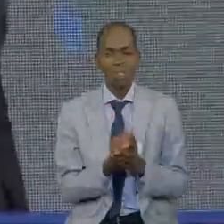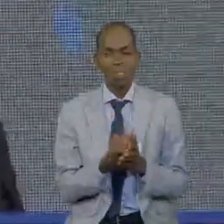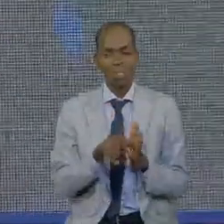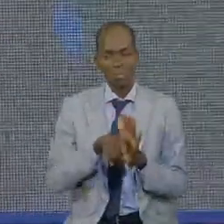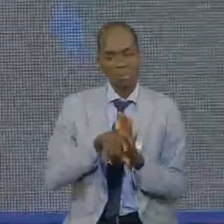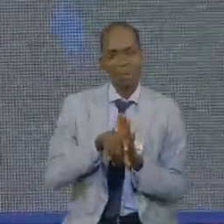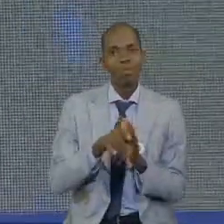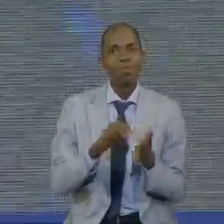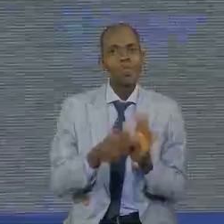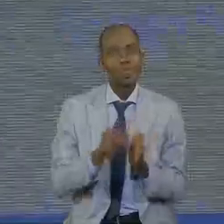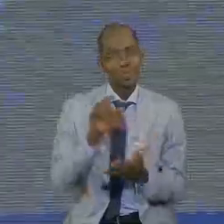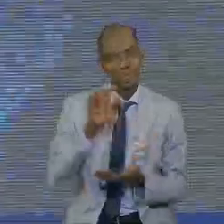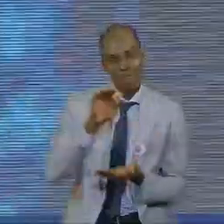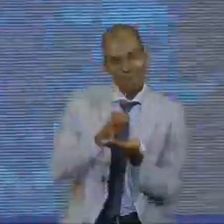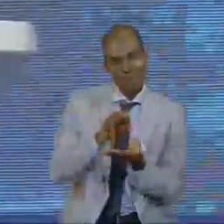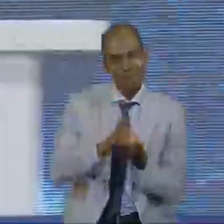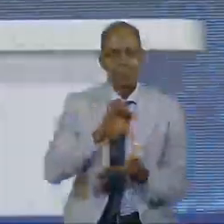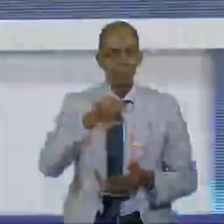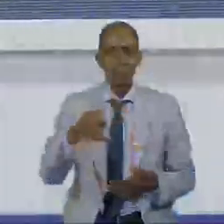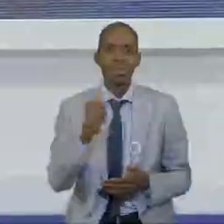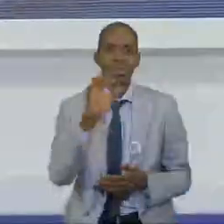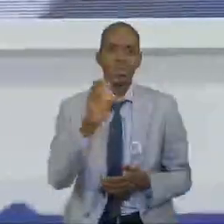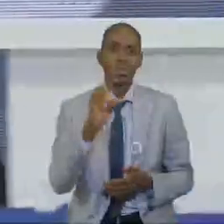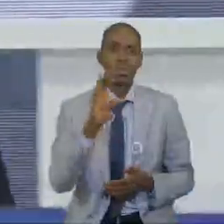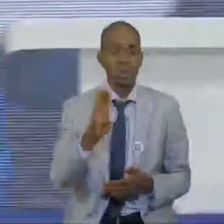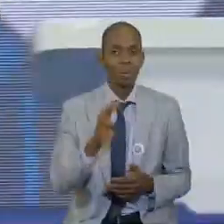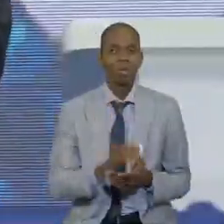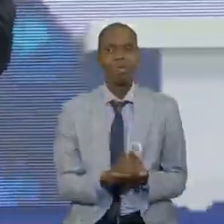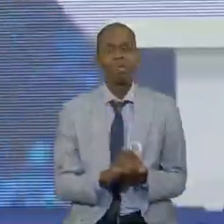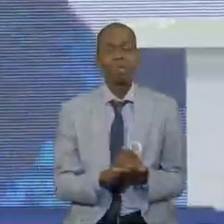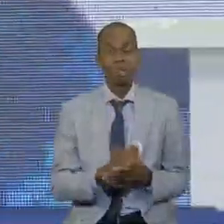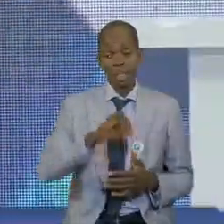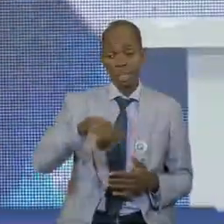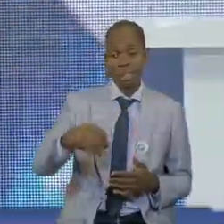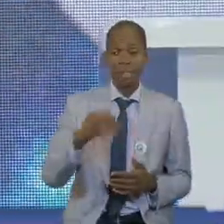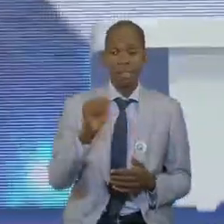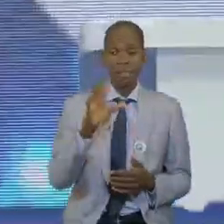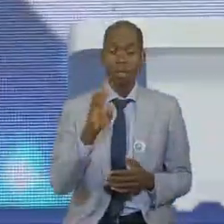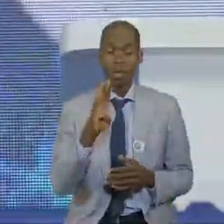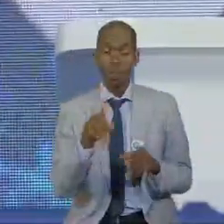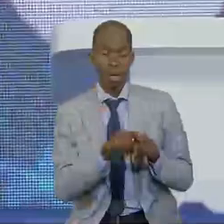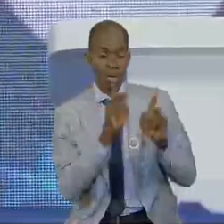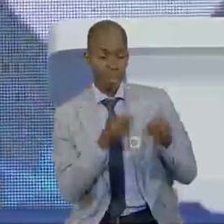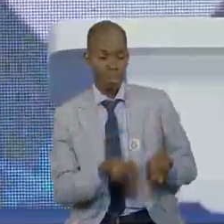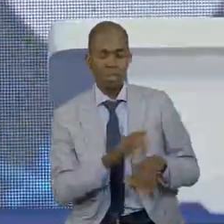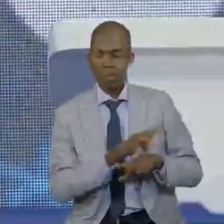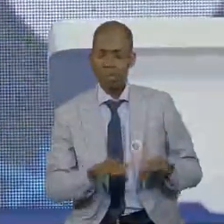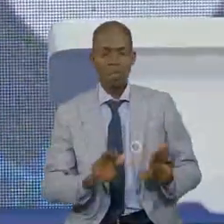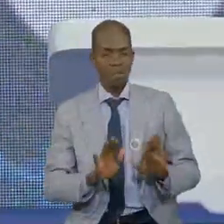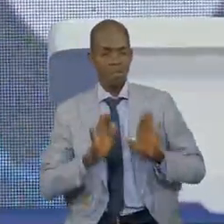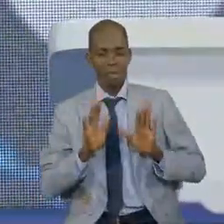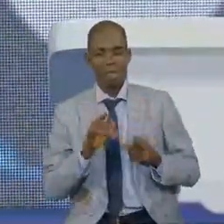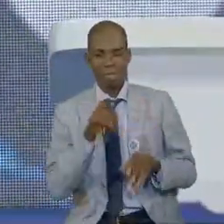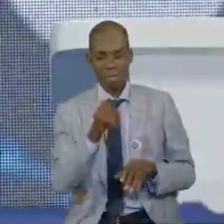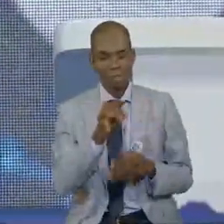crains rien, vermisseau de Jacob. Jacob as an individual. Fear not, thou worm Jacob.